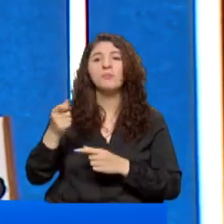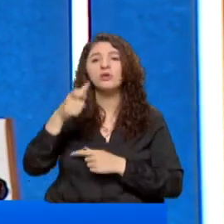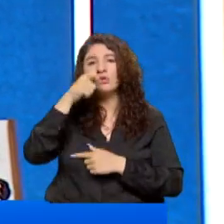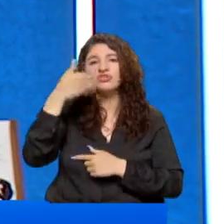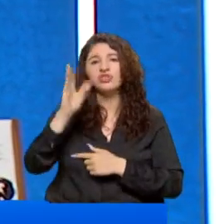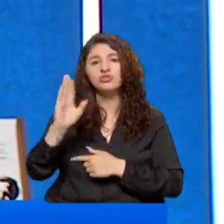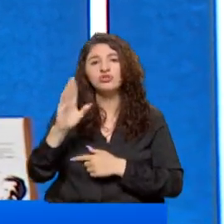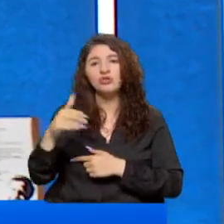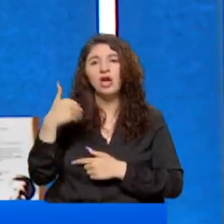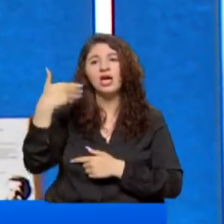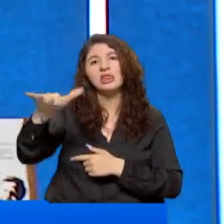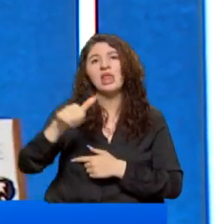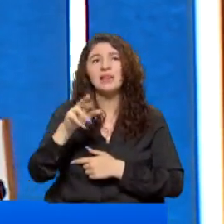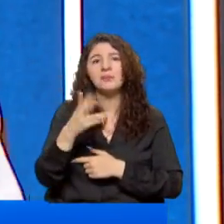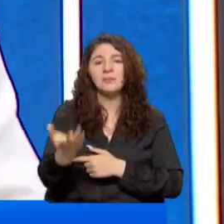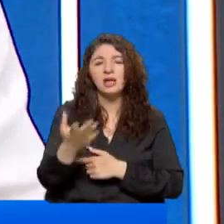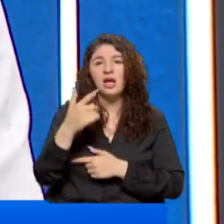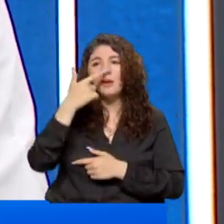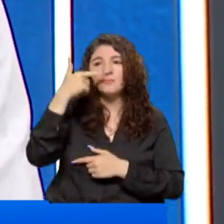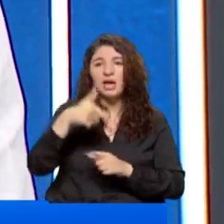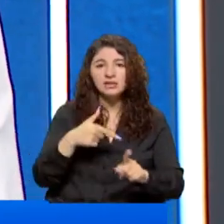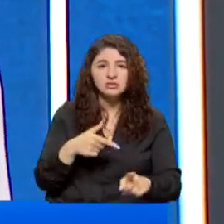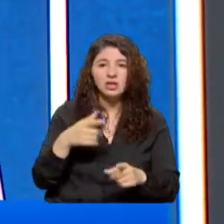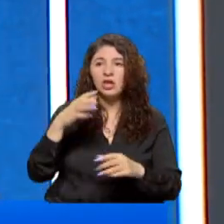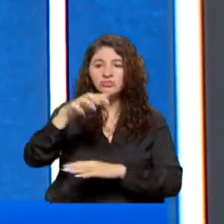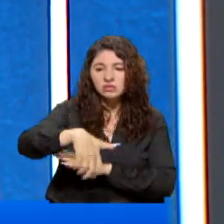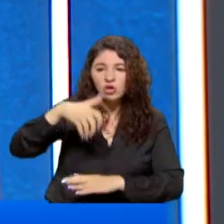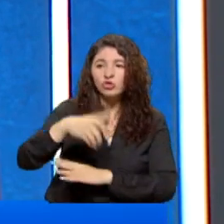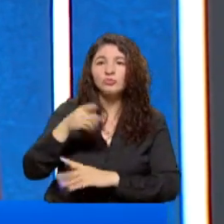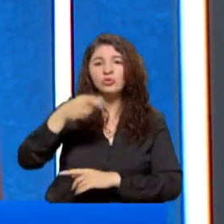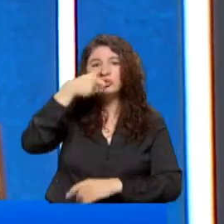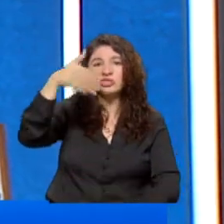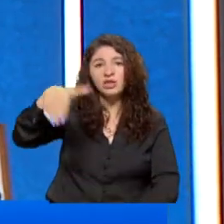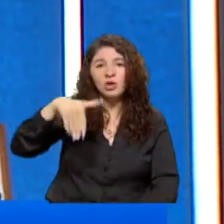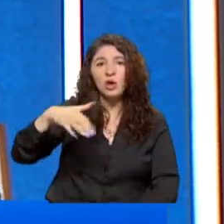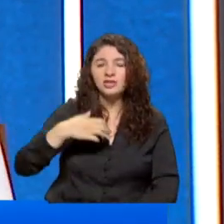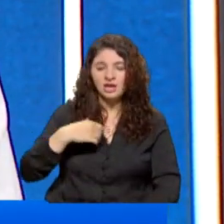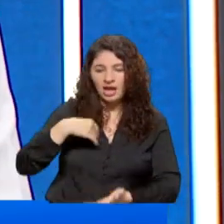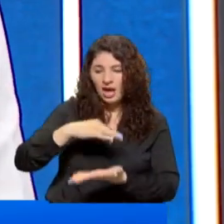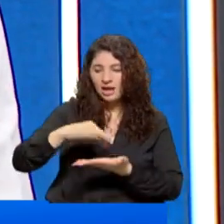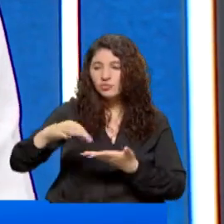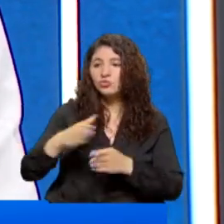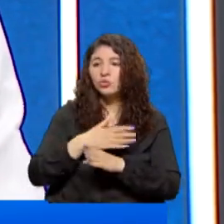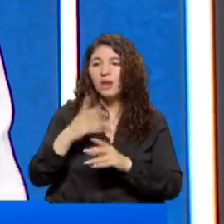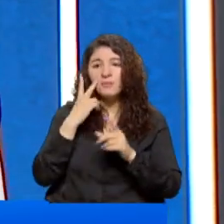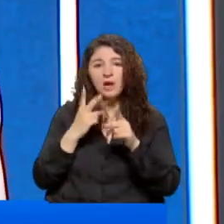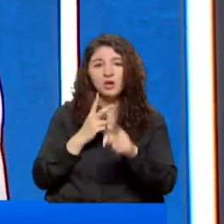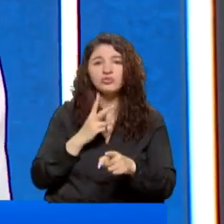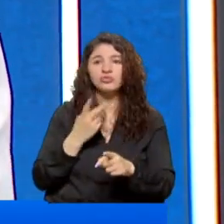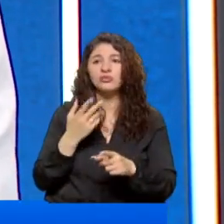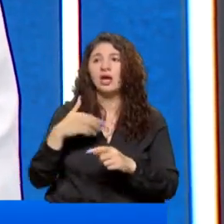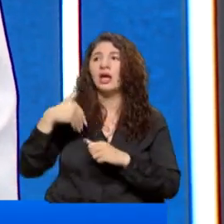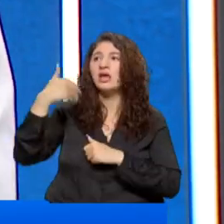yurtdışına gidiyor yani ithal olarak düşündüm azot traktörler Bunlar hepsi yurt dışından geliyor Yani kendi ettiğimiz ürüne de baktığımız zaman